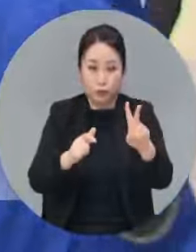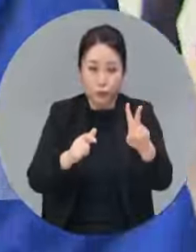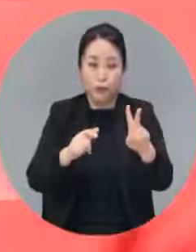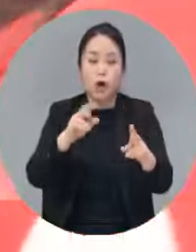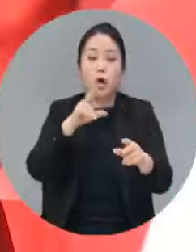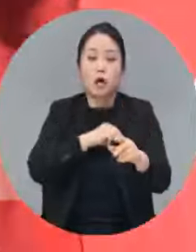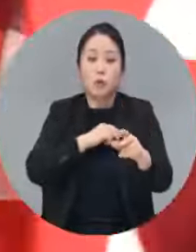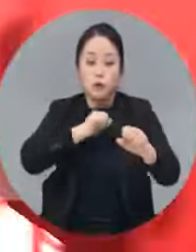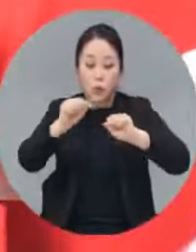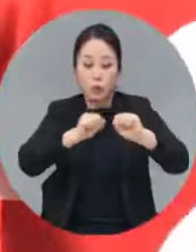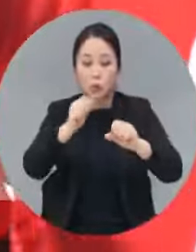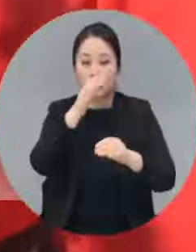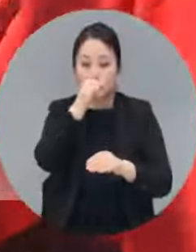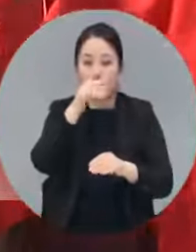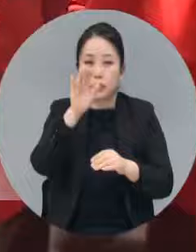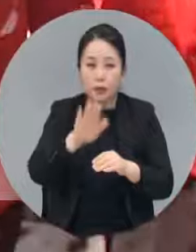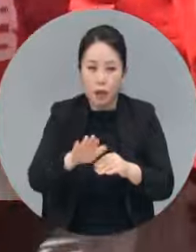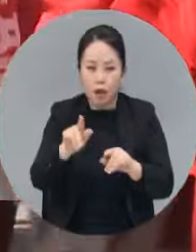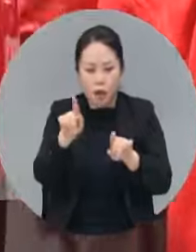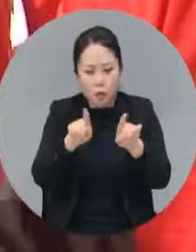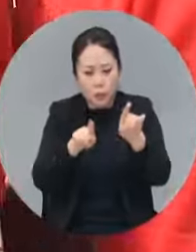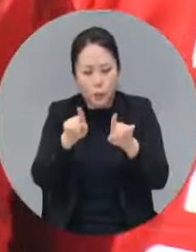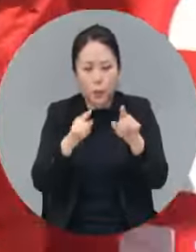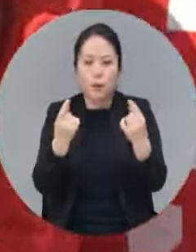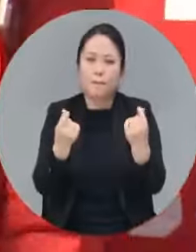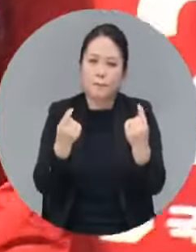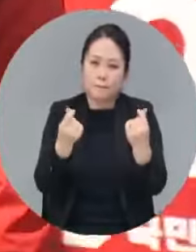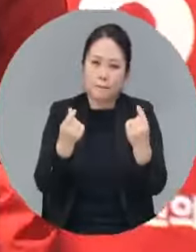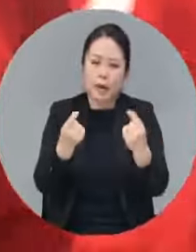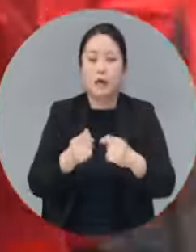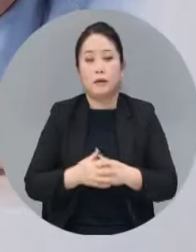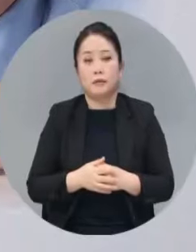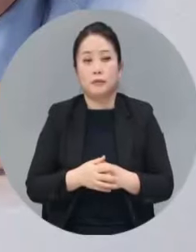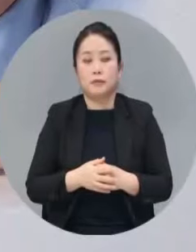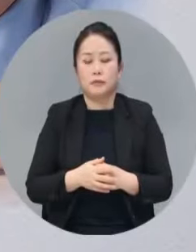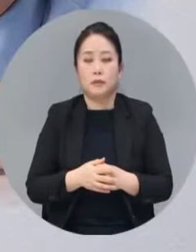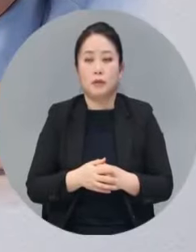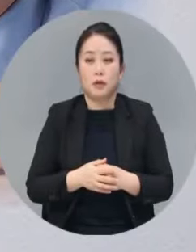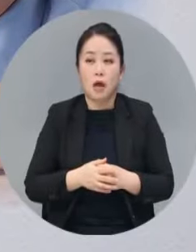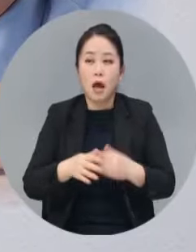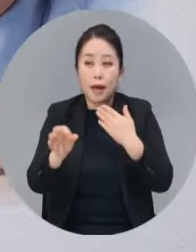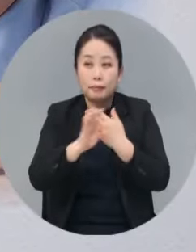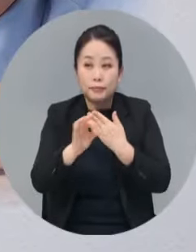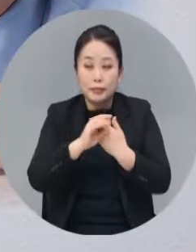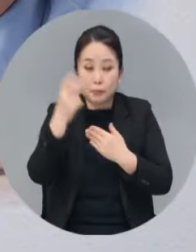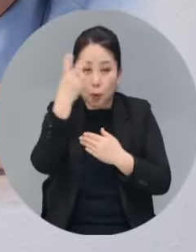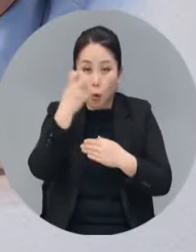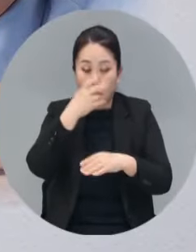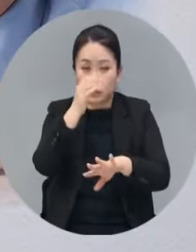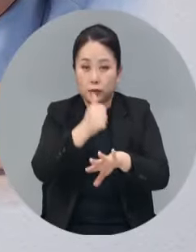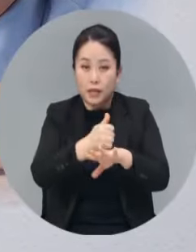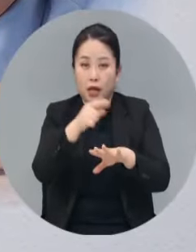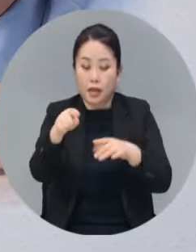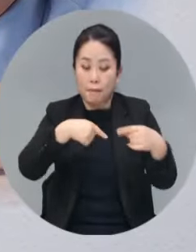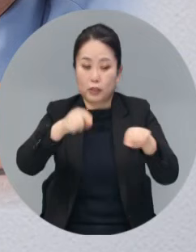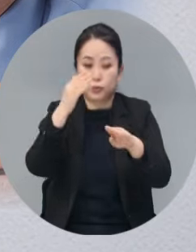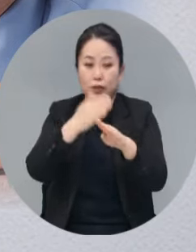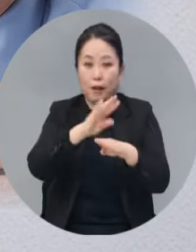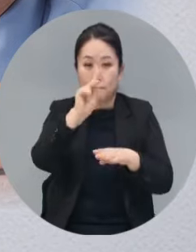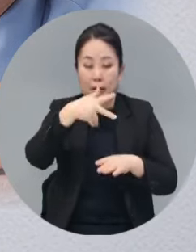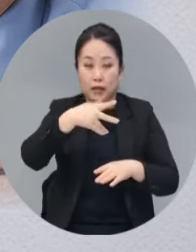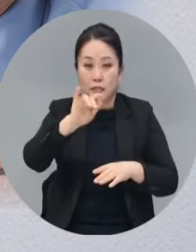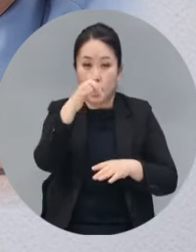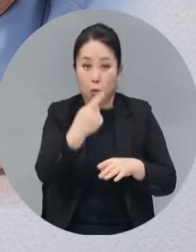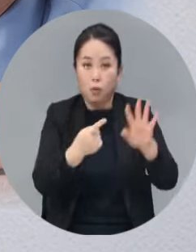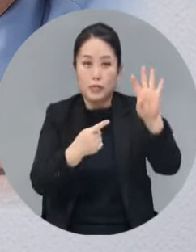뛰고 있는데 한치 앞을 내다볼 수 없을 정도로 초박빙입니다. 가상 득표율 조사 결과 더불어민주당 박재우